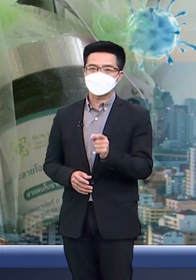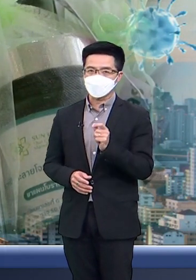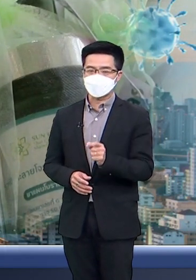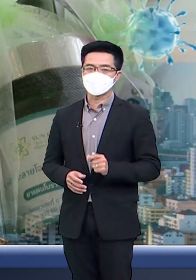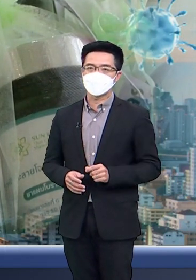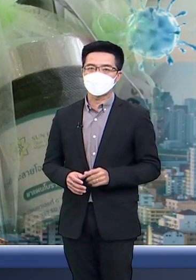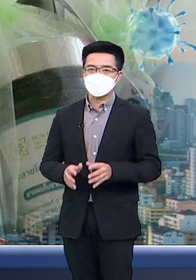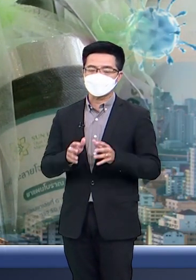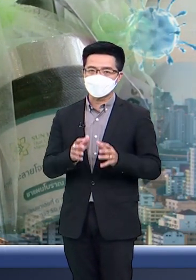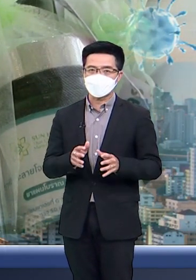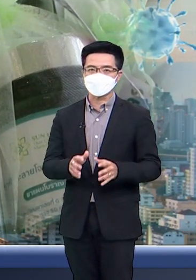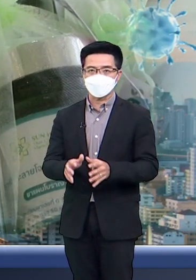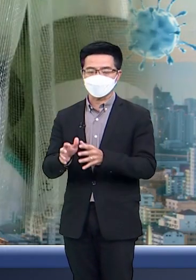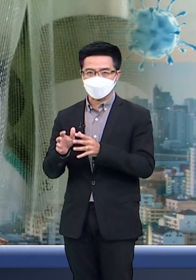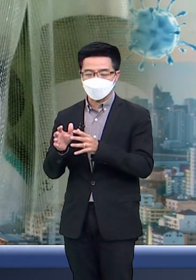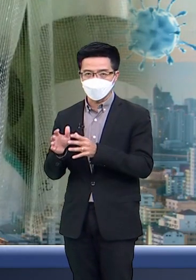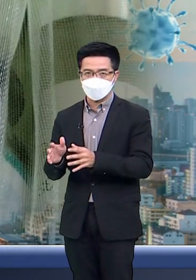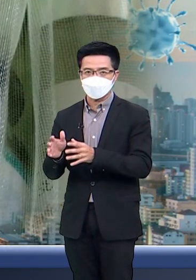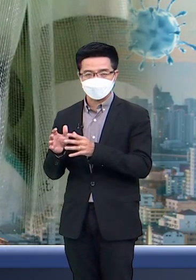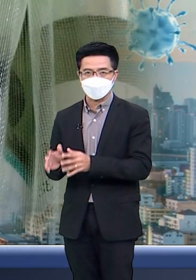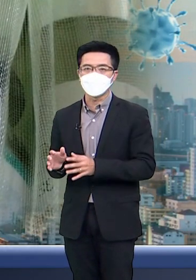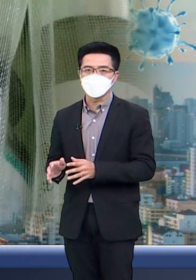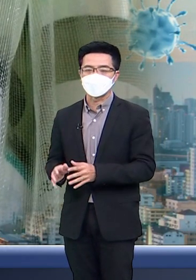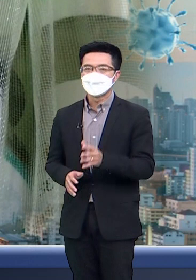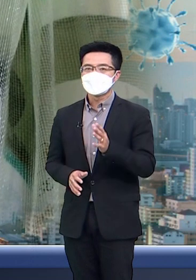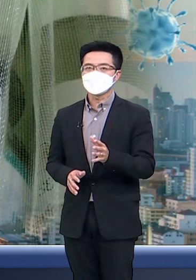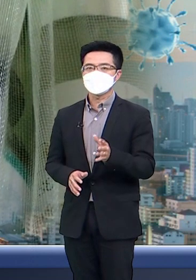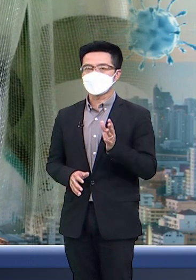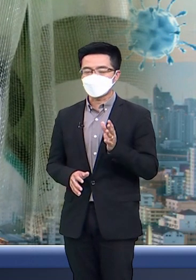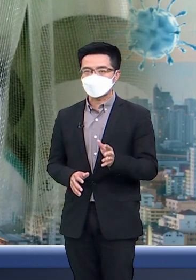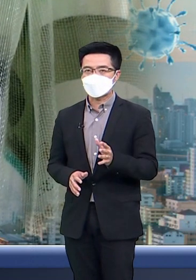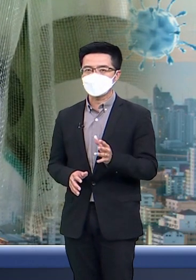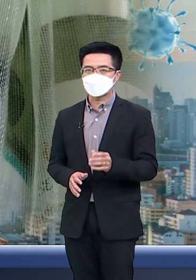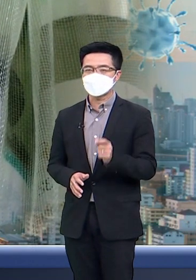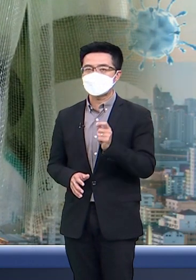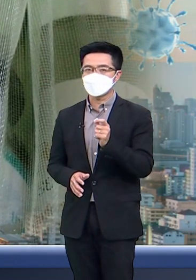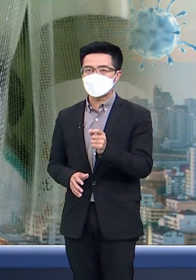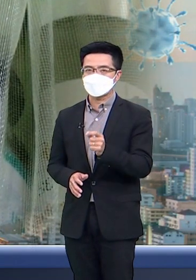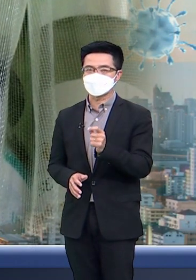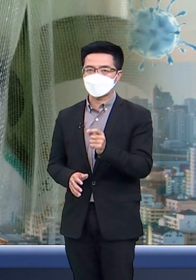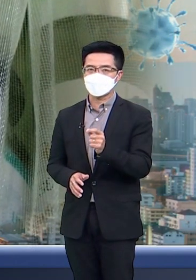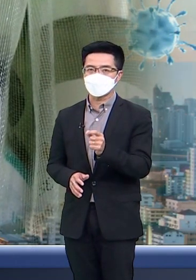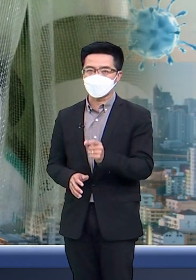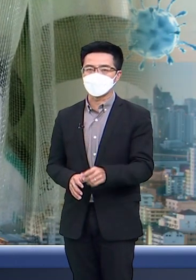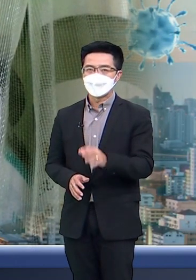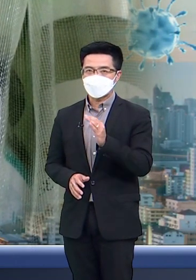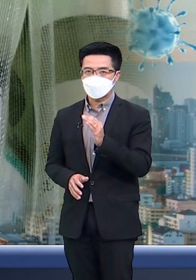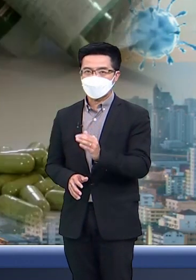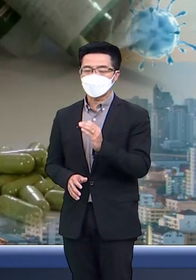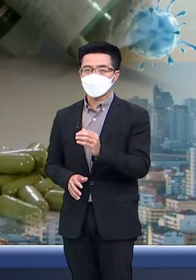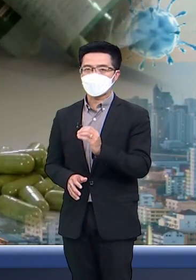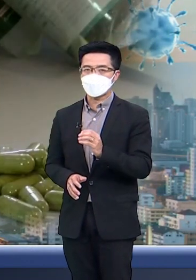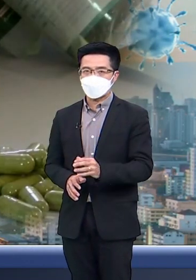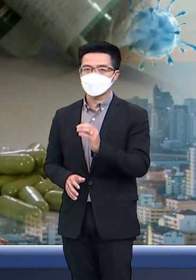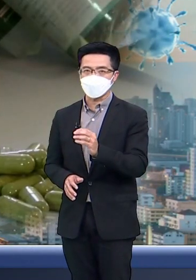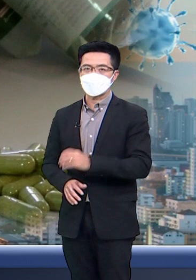ะครับถึงความจำเป็นในการใช้ยาสำหรับการดูแลรักษาผู้ป่วยซึ่งในส่วนของฟ้าทลายโจร นั้นยังมีประสิทธิภาพเพียงพอในการ